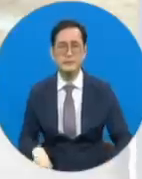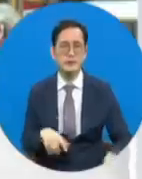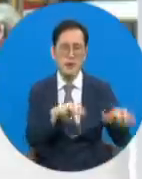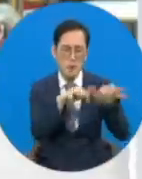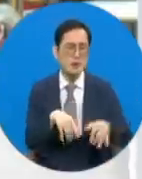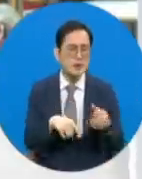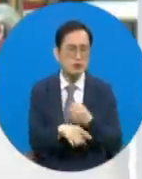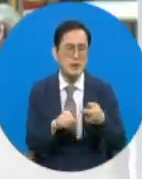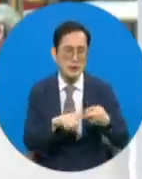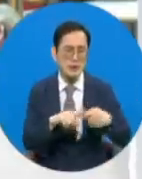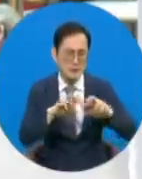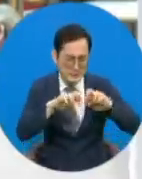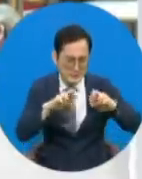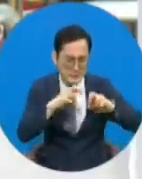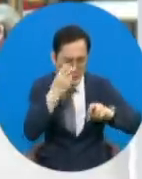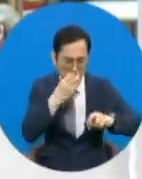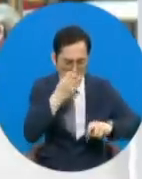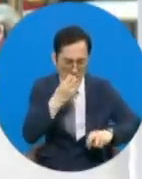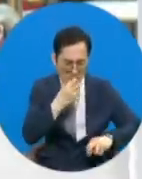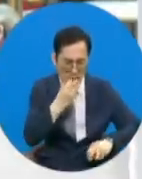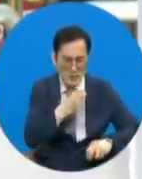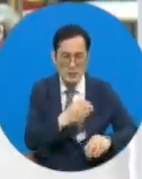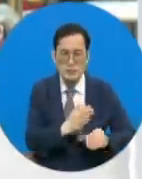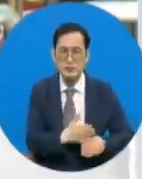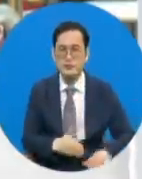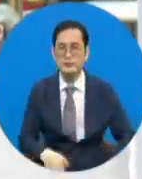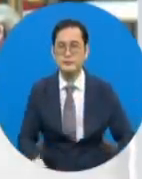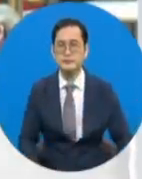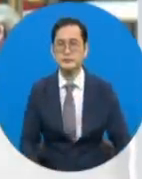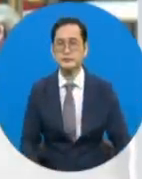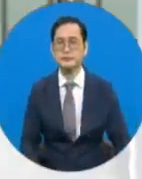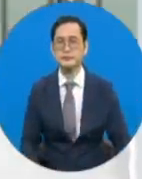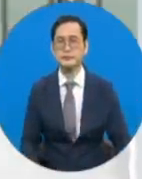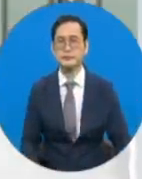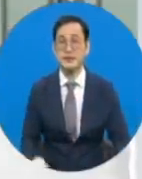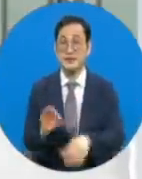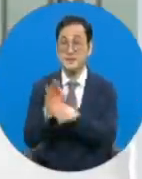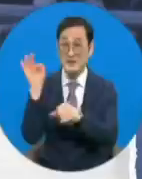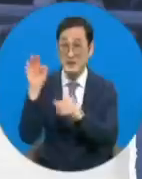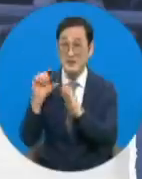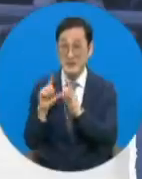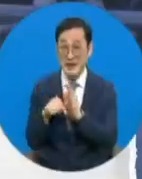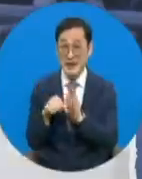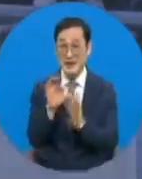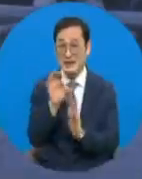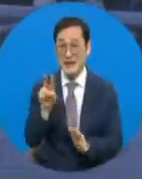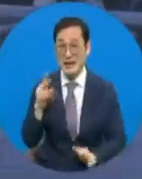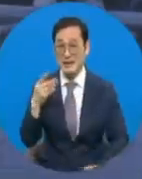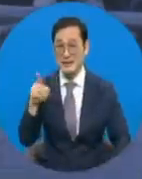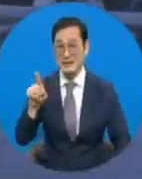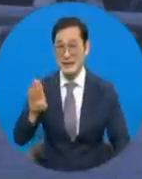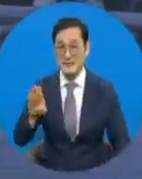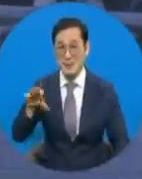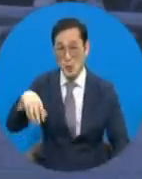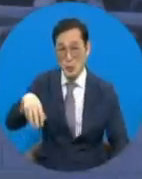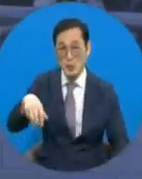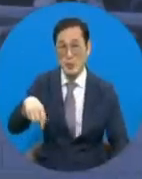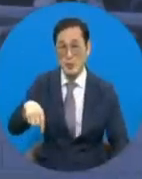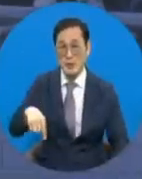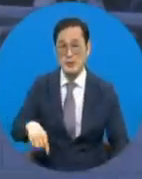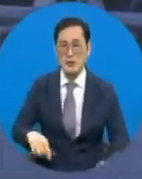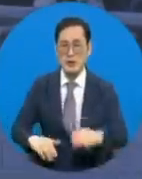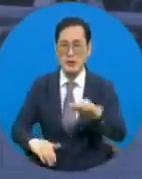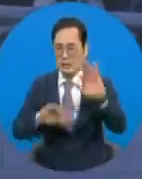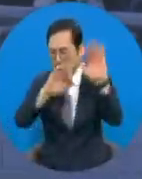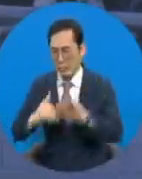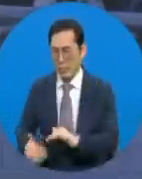해서 재발 방지를 위한 대책이 필요하겠죠. 10년 전에도 야탑역에서 비슷한 사고가 있었습니다. 이런 사고 절대 일어나서는 안 됩니다. 이런